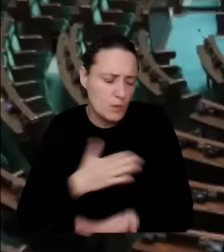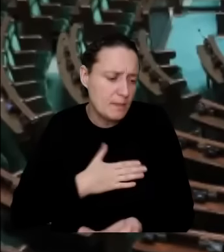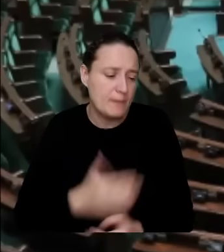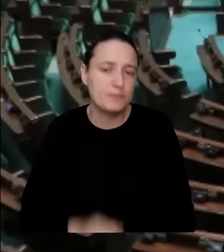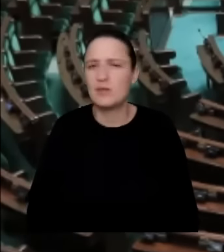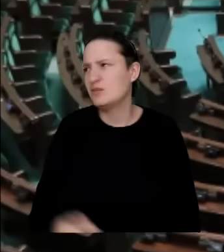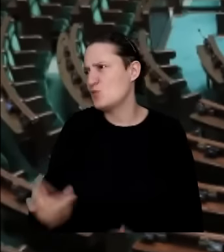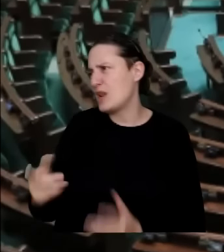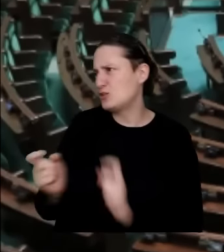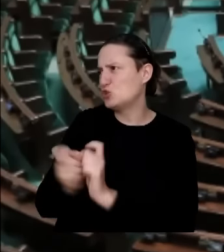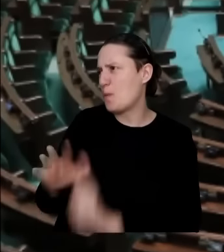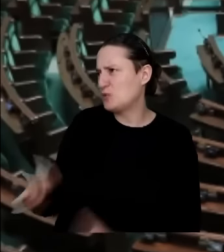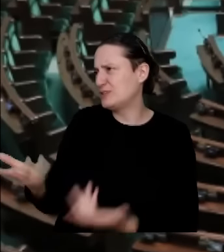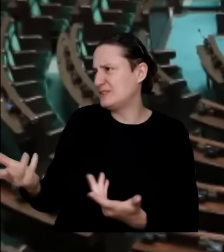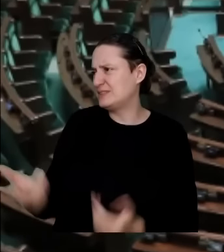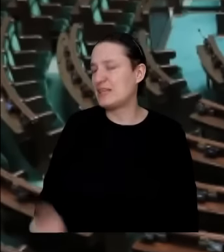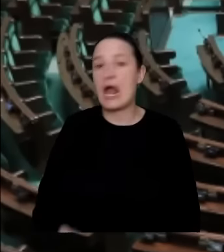op